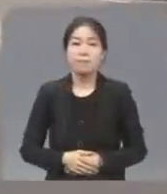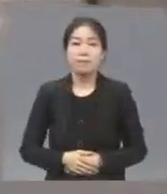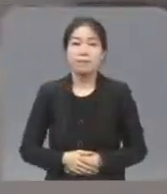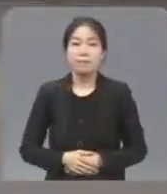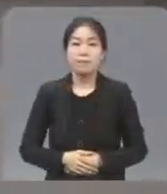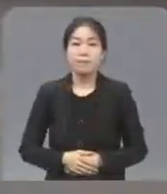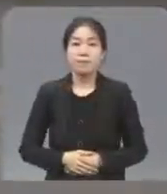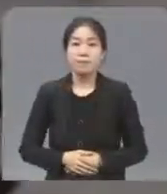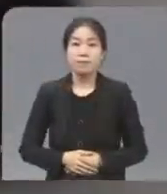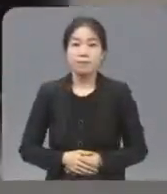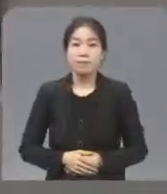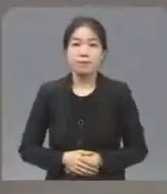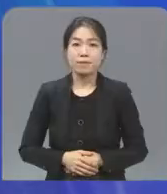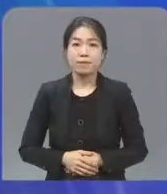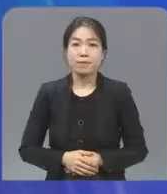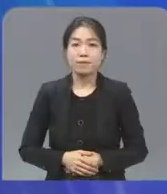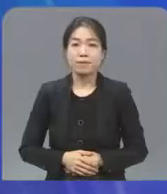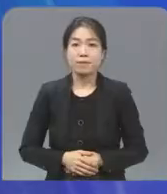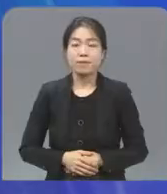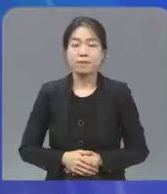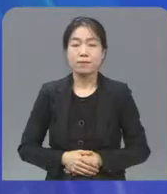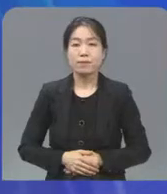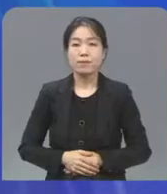뉴스 우정훈 입니다